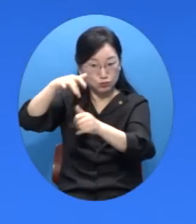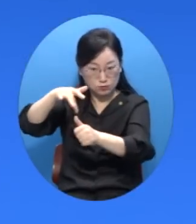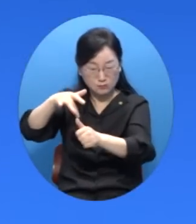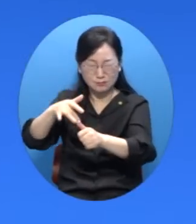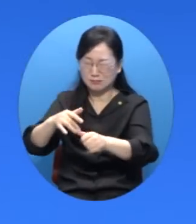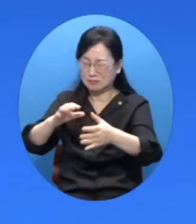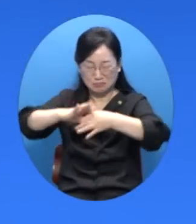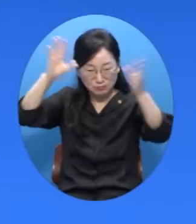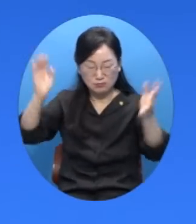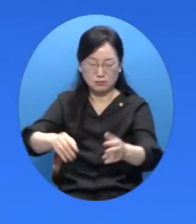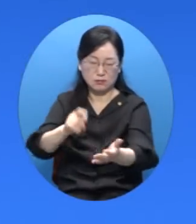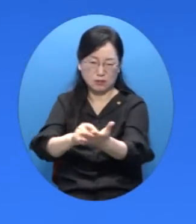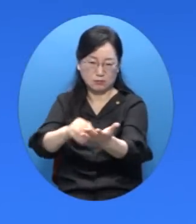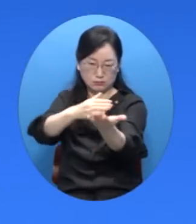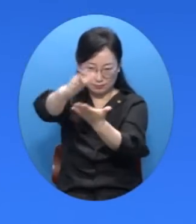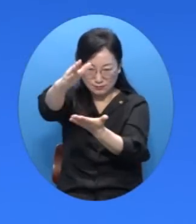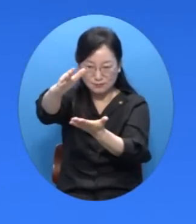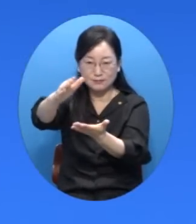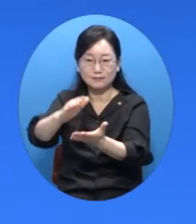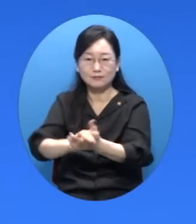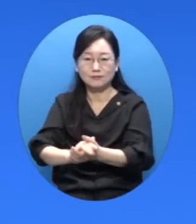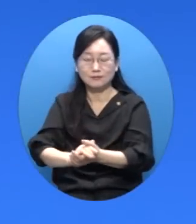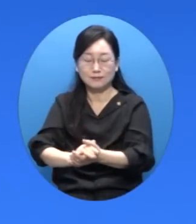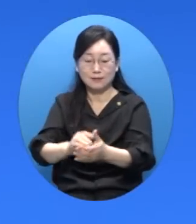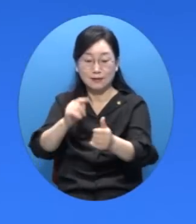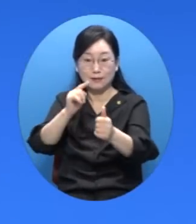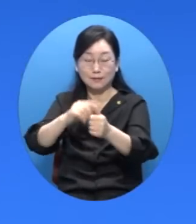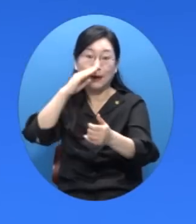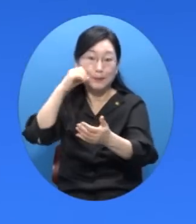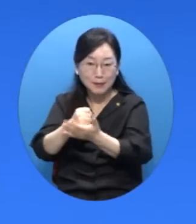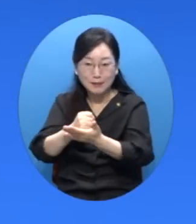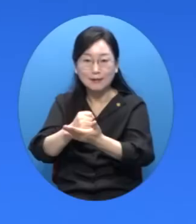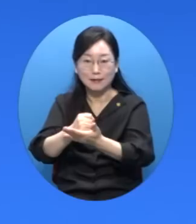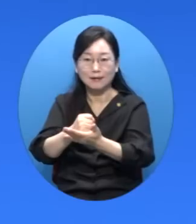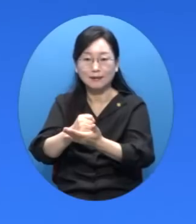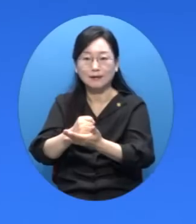당장 쫓아내셔서 그가 정상으로 돌아와